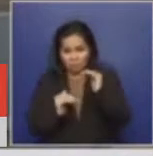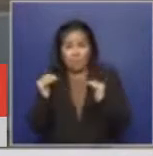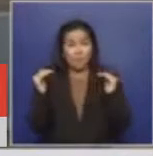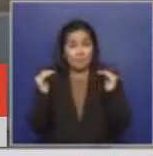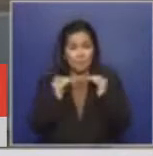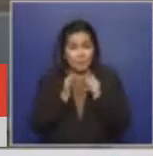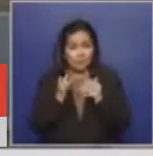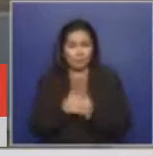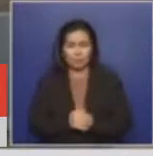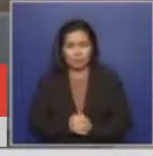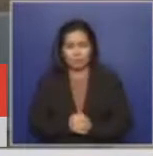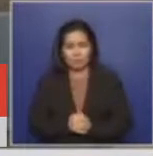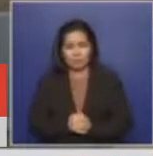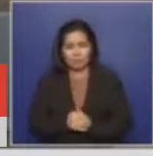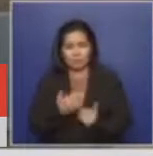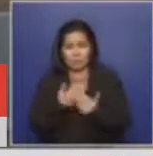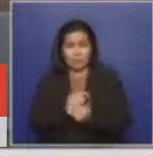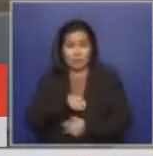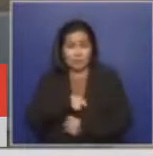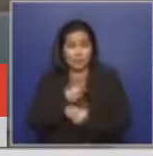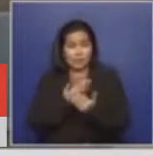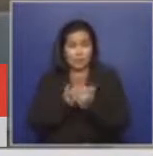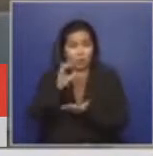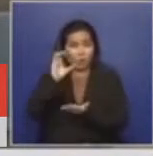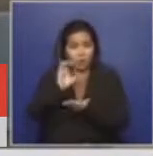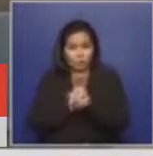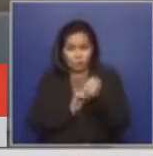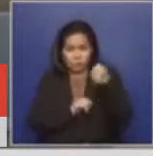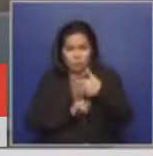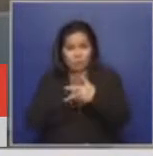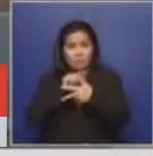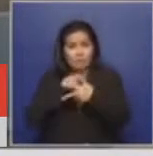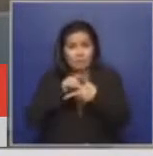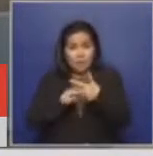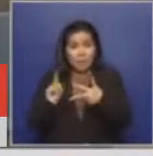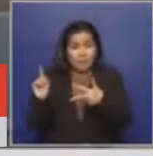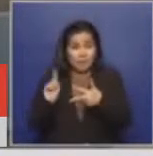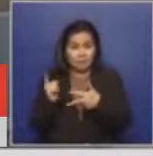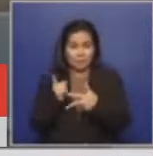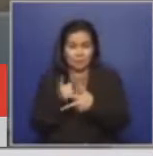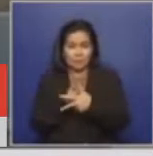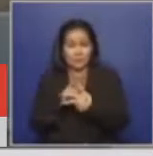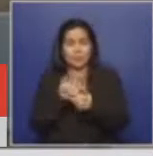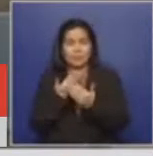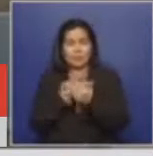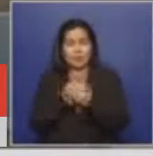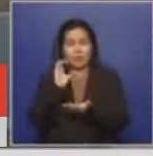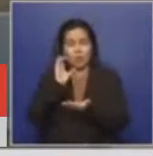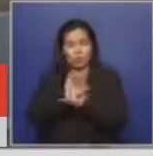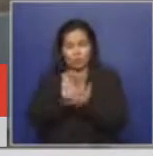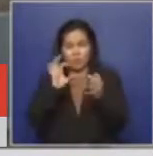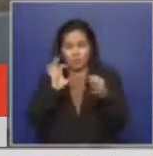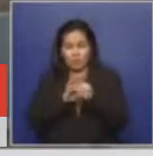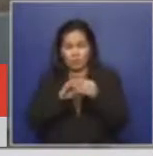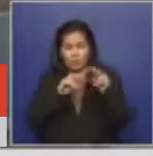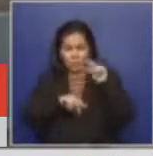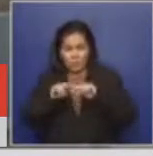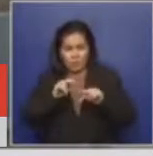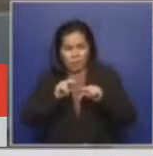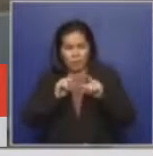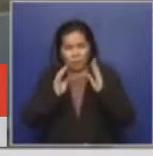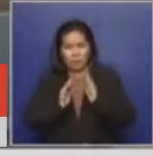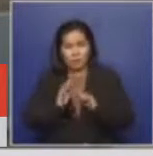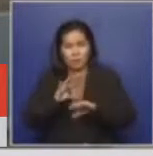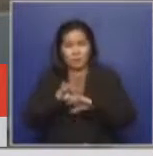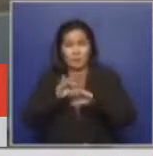ใช้จ่ายใน3กองทุนกองทุน3กองทุนใหญ่คือกองทุนรักษาพยาบาลของราชการก